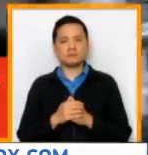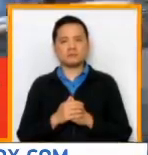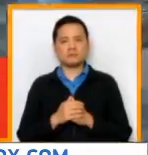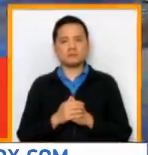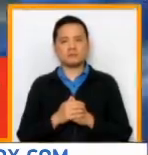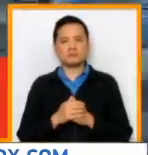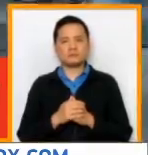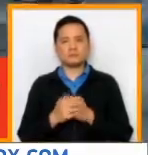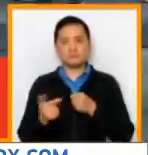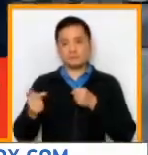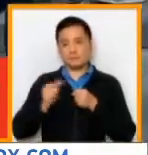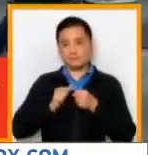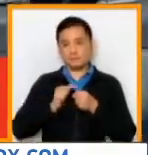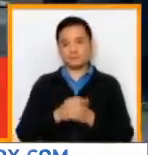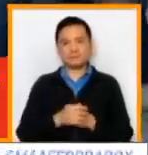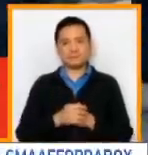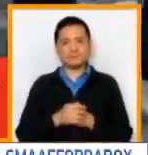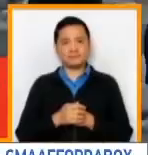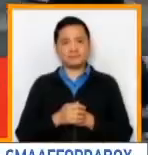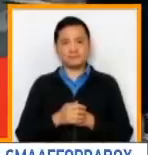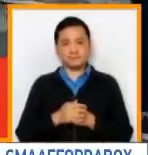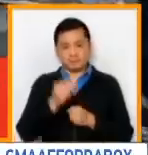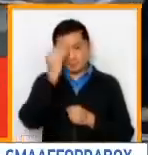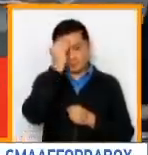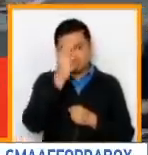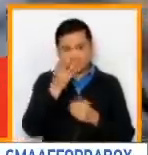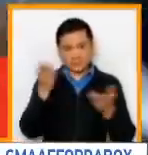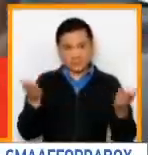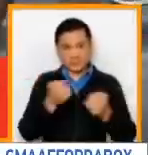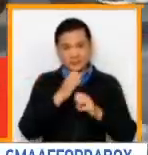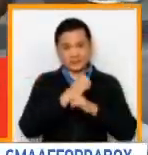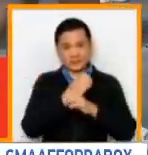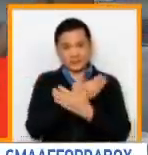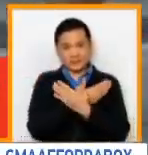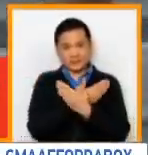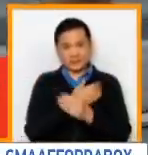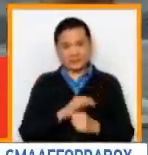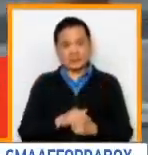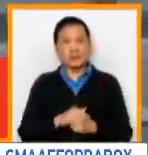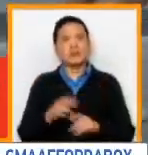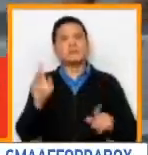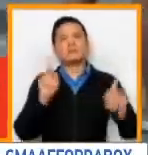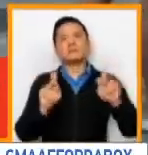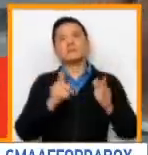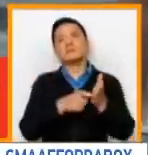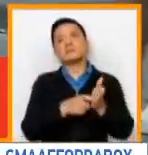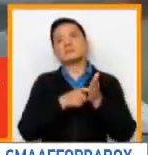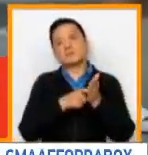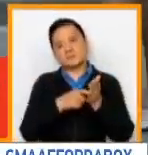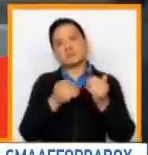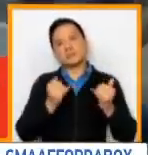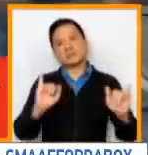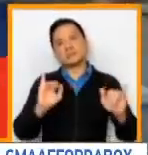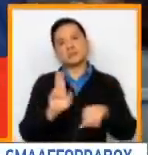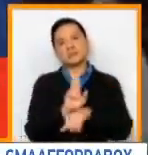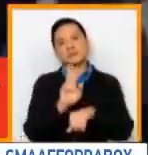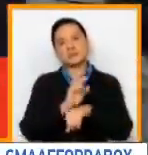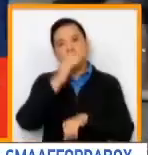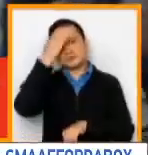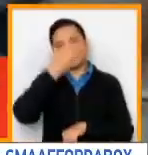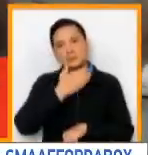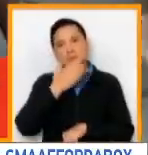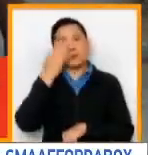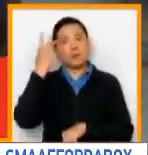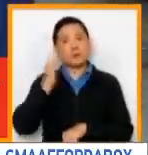Igan, alam mo, dito sa EDSA Carousel ang napansin natin, required yung mga pasahero na magdala ng face shield dahil tinitignan niya ng mga konduktor bago